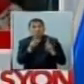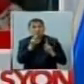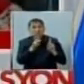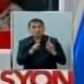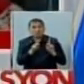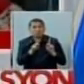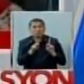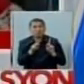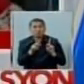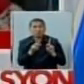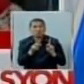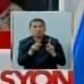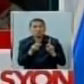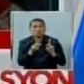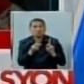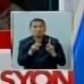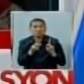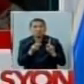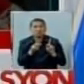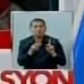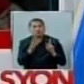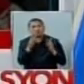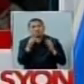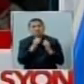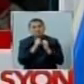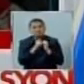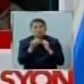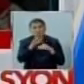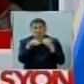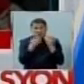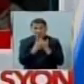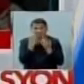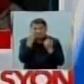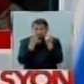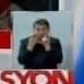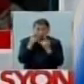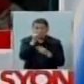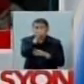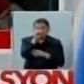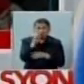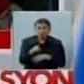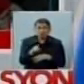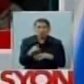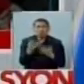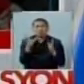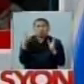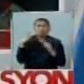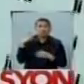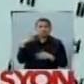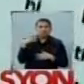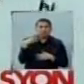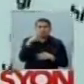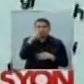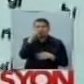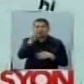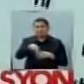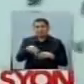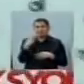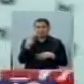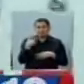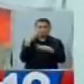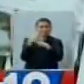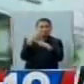mga pagtatanong, ano? Taka, isod-isod ko to. Para mas mabasa ng mga, taka, hindi kasi nababasa eh, kasi may nakaharang eh. Isod